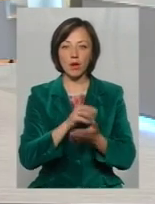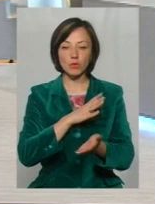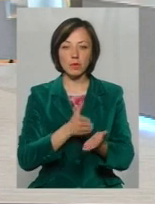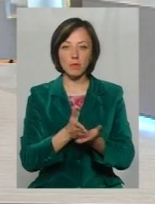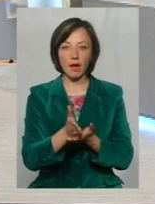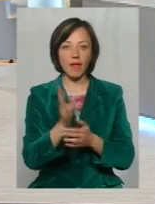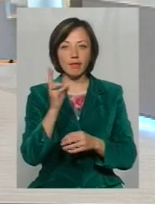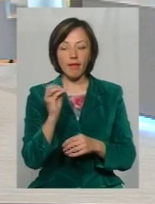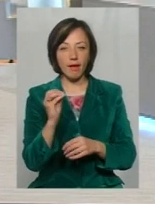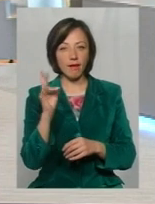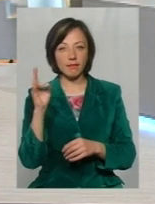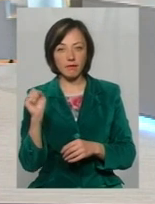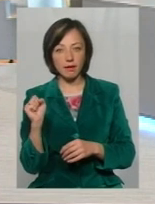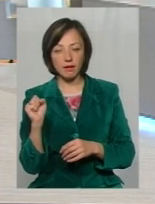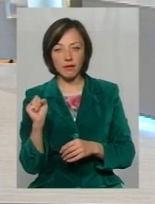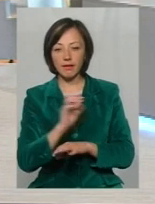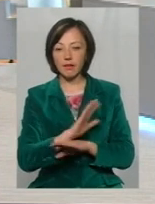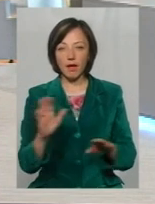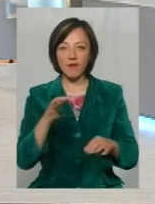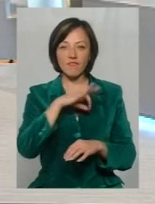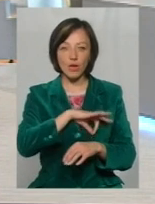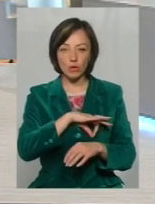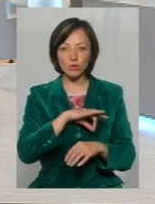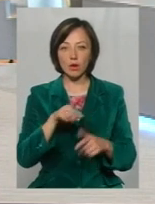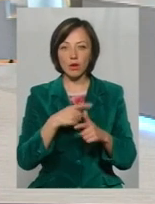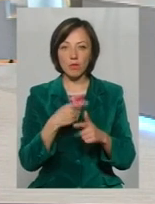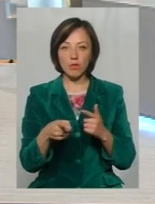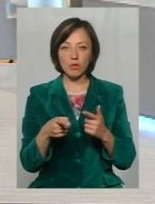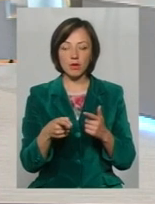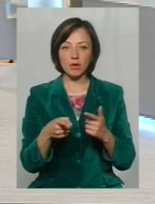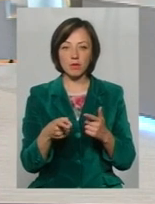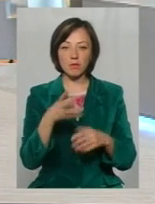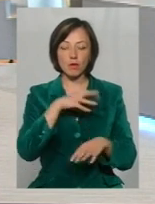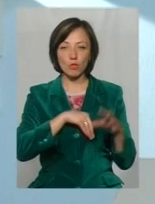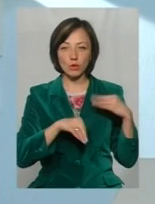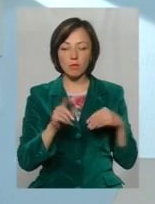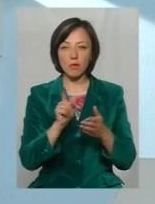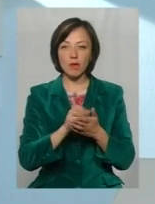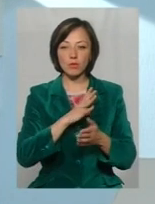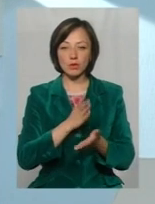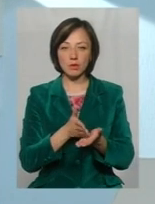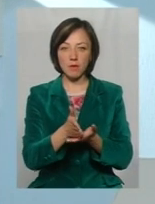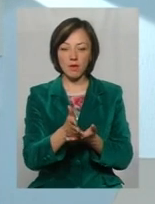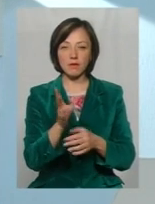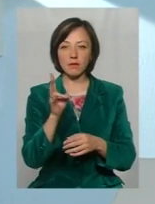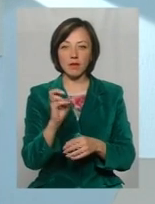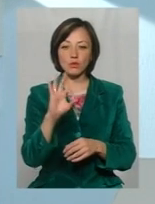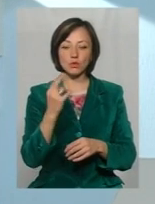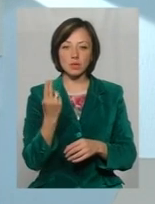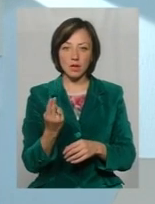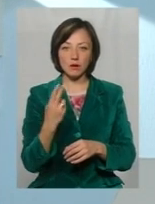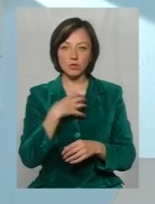направлений не на якусь вигоду або набуття якихось прибутків, а має бути направлено все-таки на